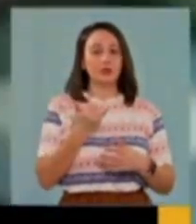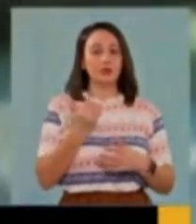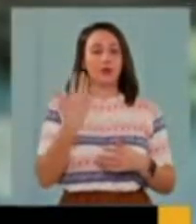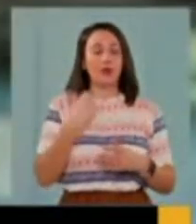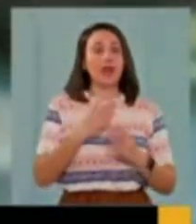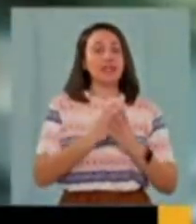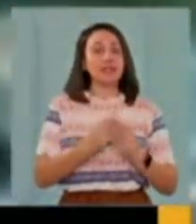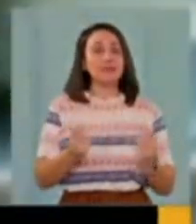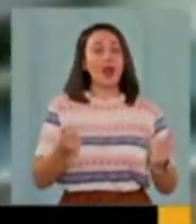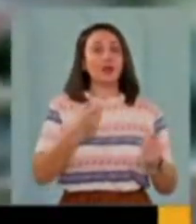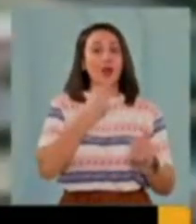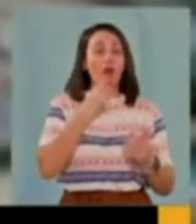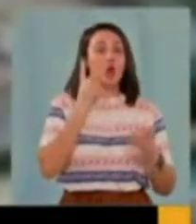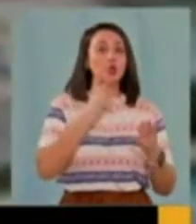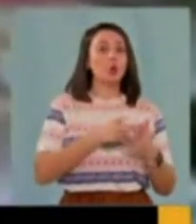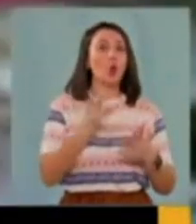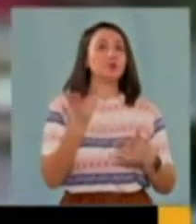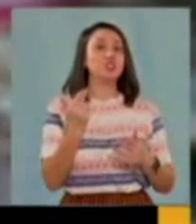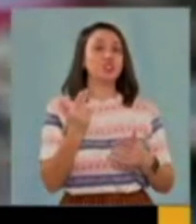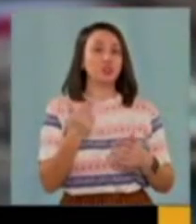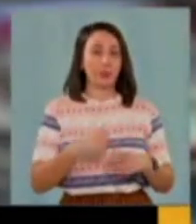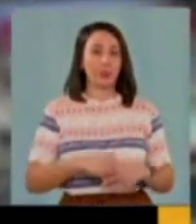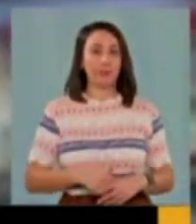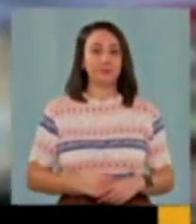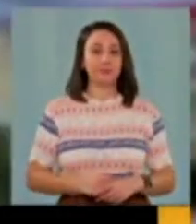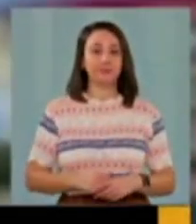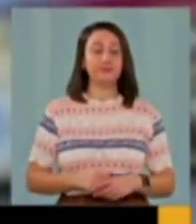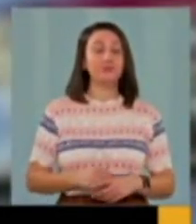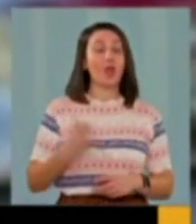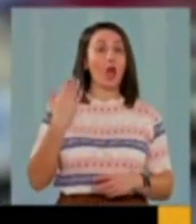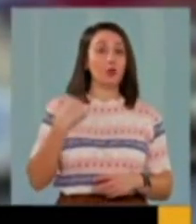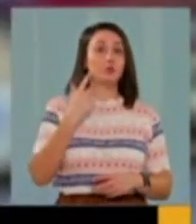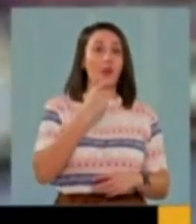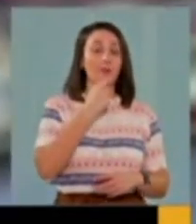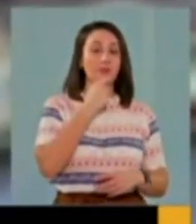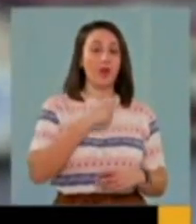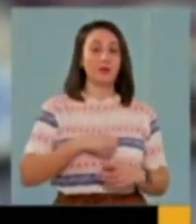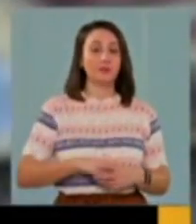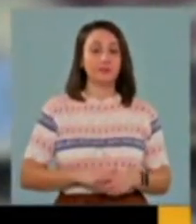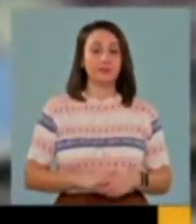a expirat în anul 2015, adică în urmă cu 7 ani.